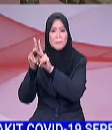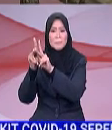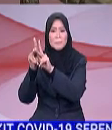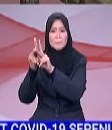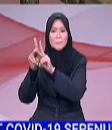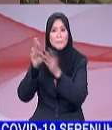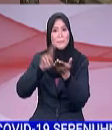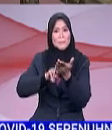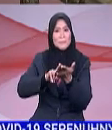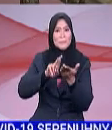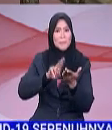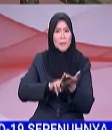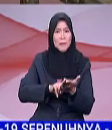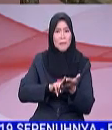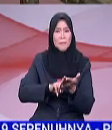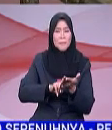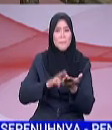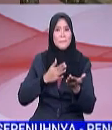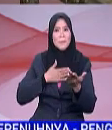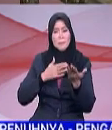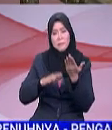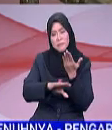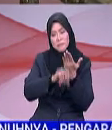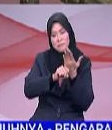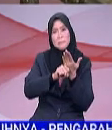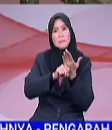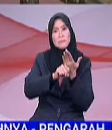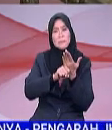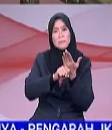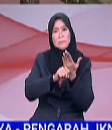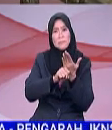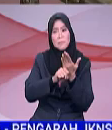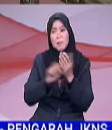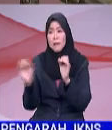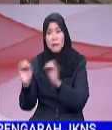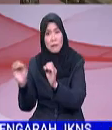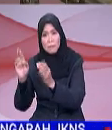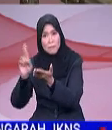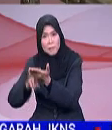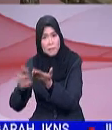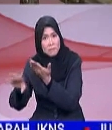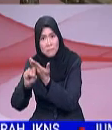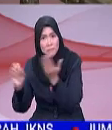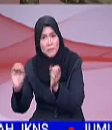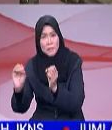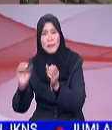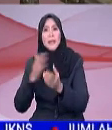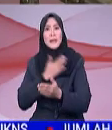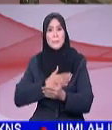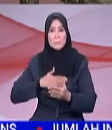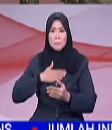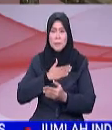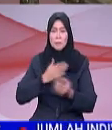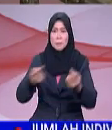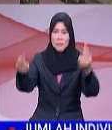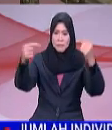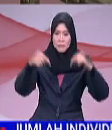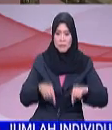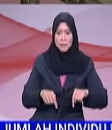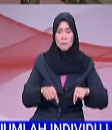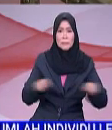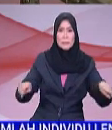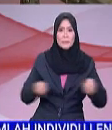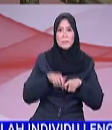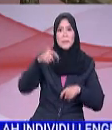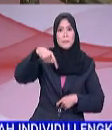ada mendaftar melalui MySejahtera ataupun tidak, mereka dialu-alukan datang terus ke pusat